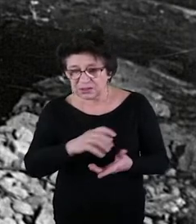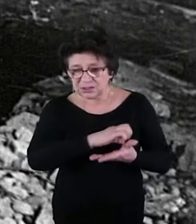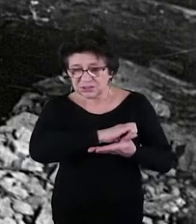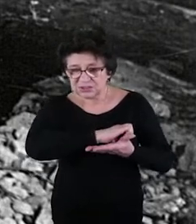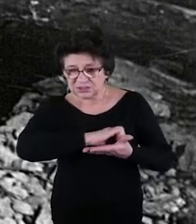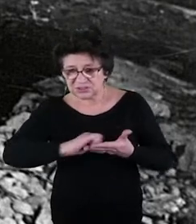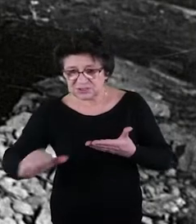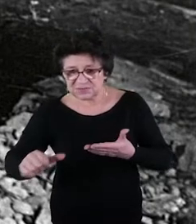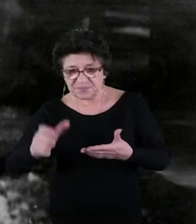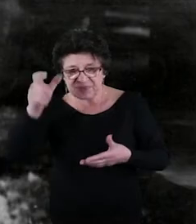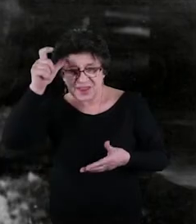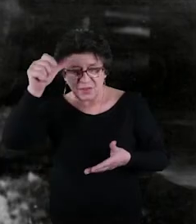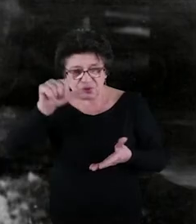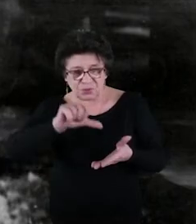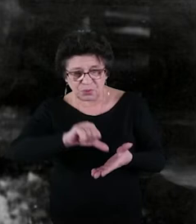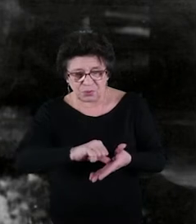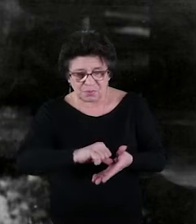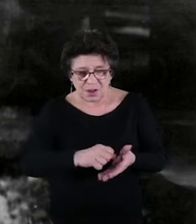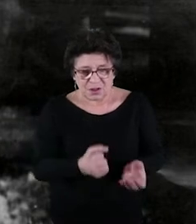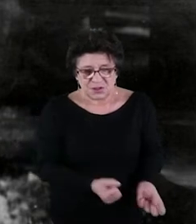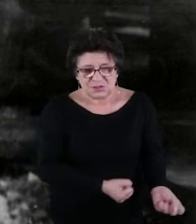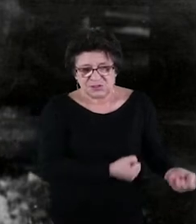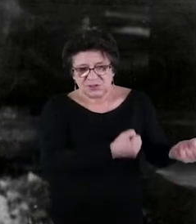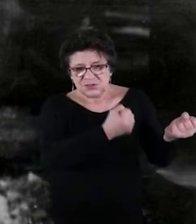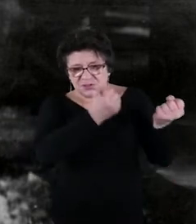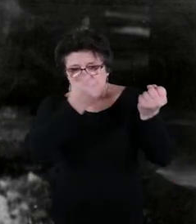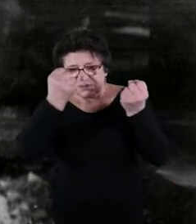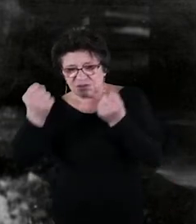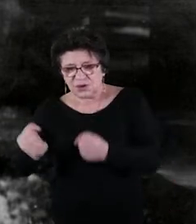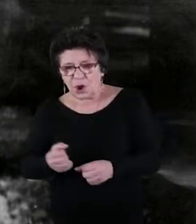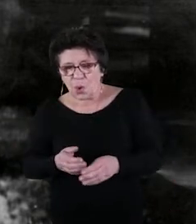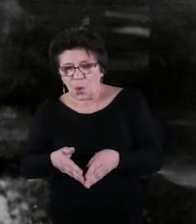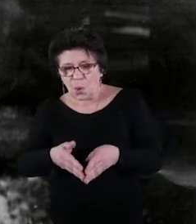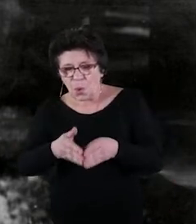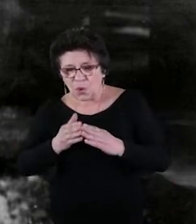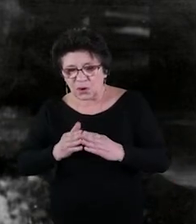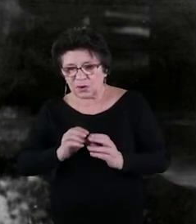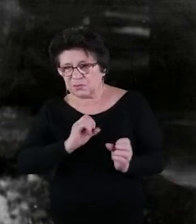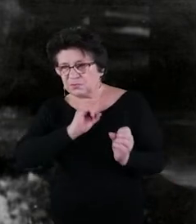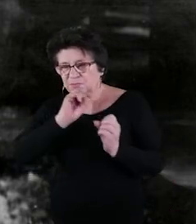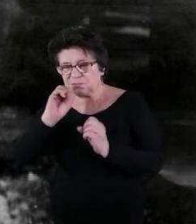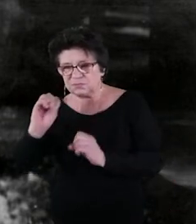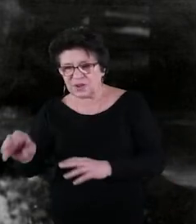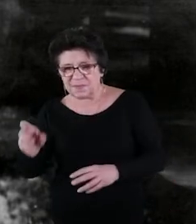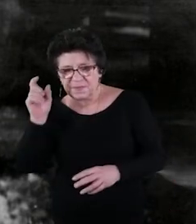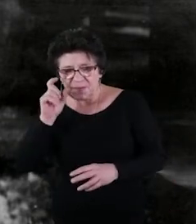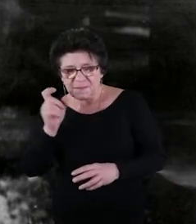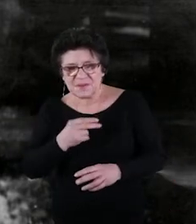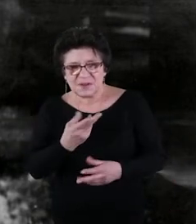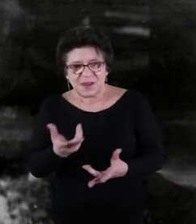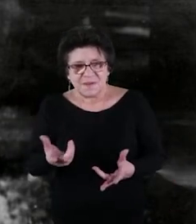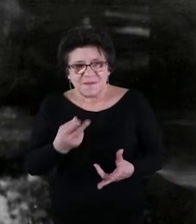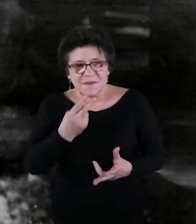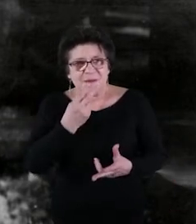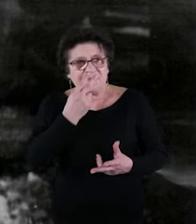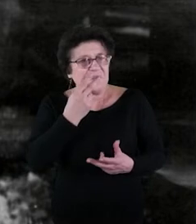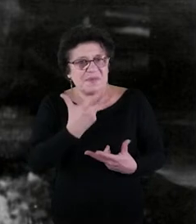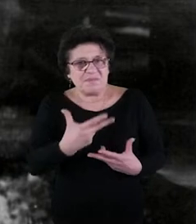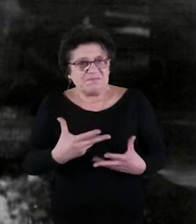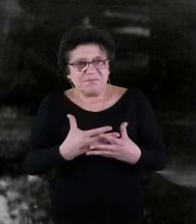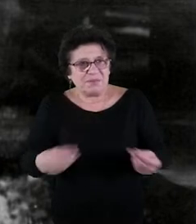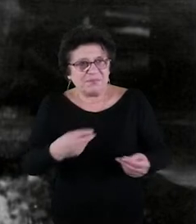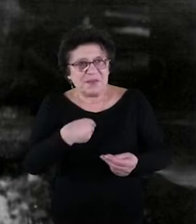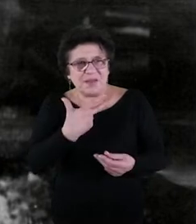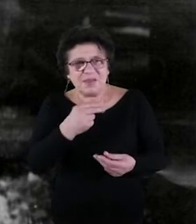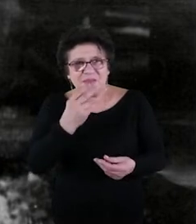przez całe miasto więc to taki naprawdę to ta książka to ta moja książka To nie jest